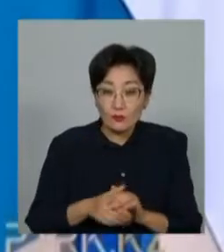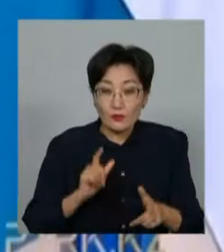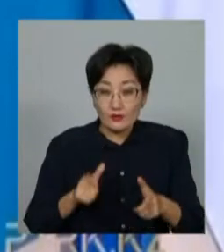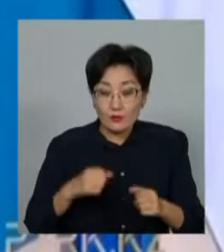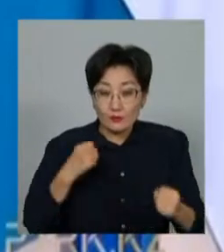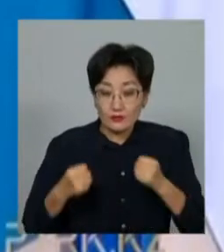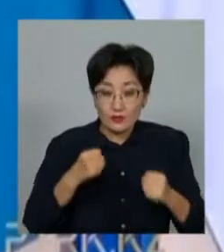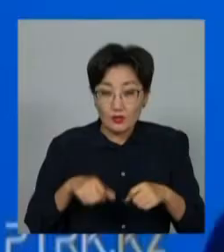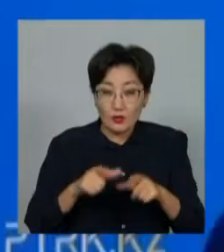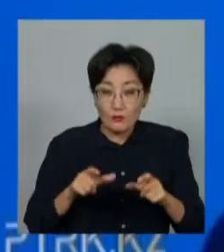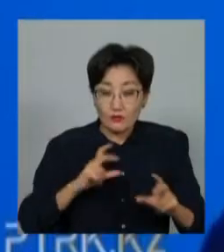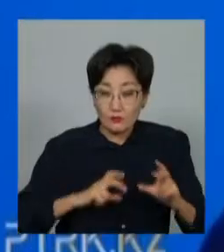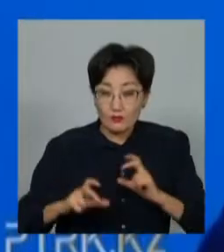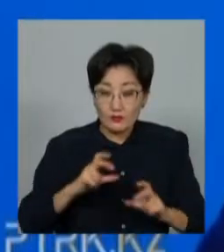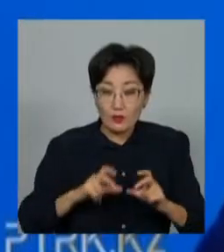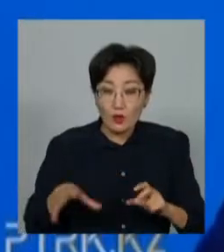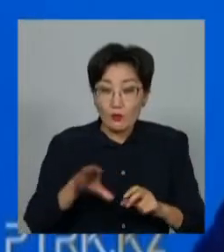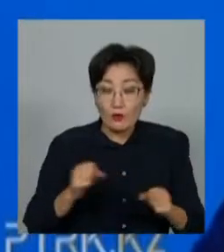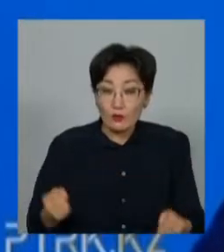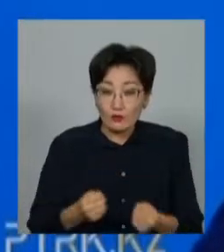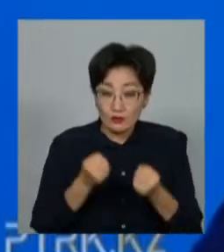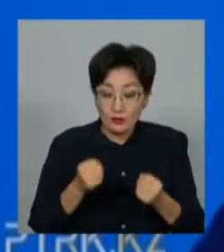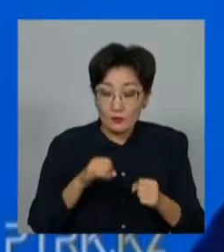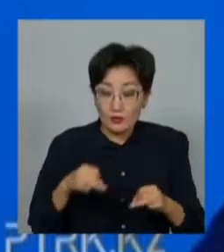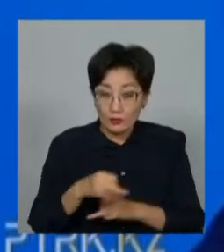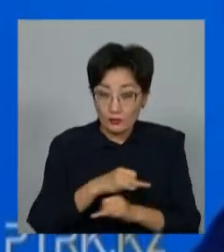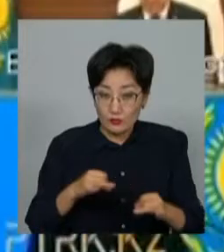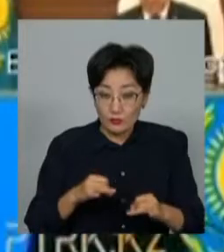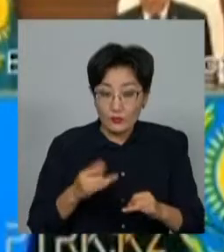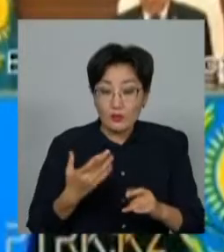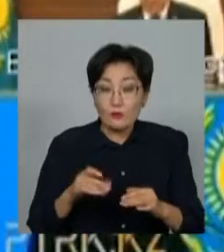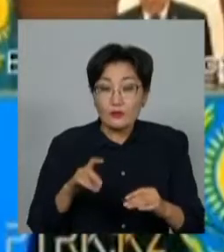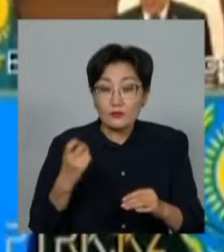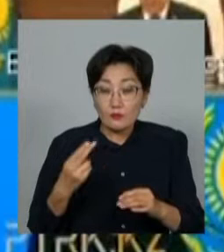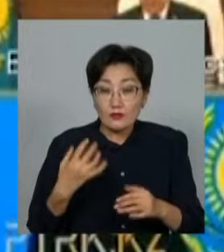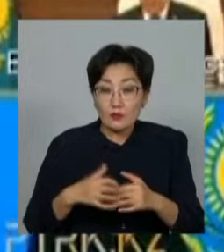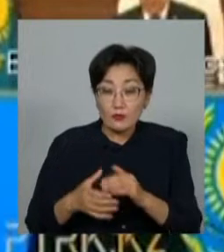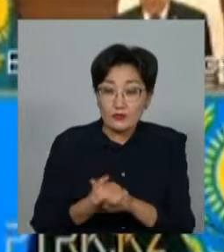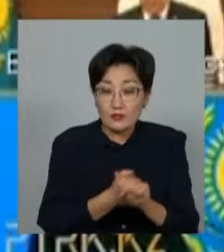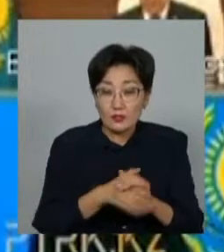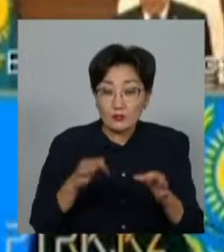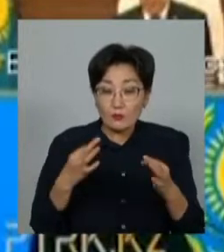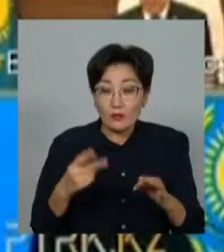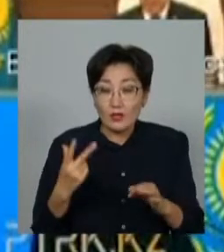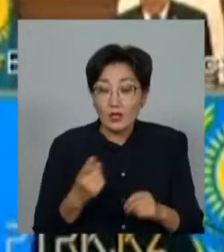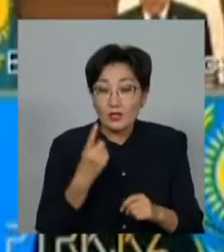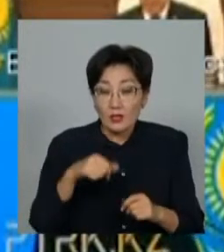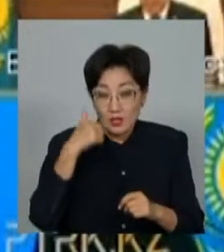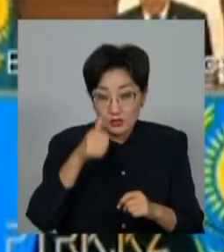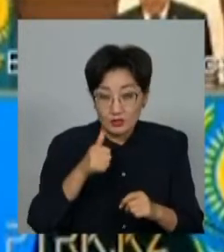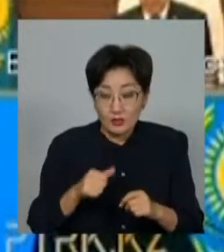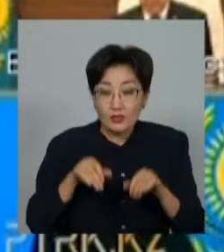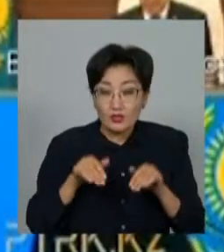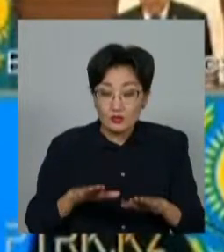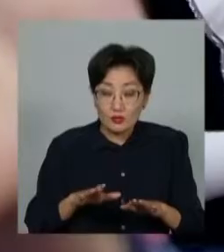үшін азаматтық қоғам институттарын барынша қолдау керектігі де сөз болды. Өйткені ұлтаралық бірлік тәуелсіздіктің алғашқы жылдарында шешуші рөл атқарады деп